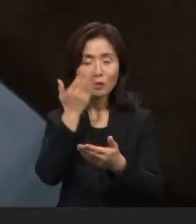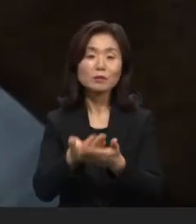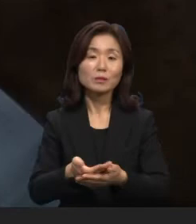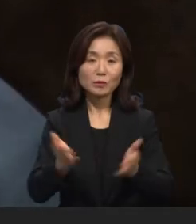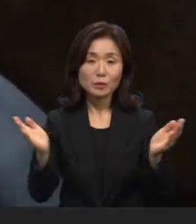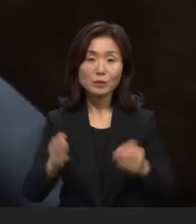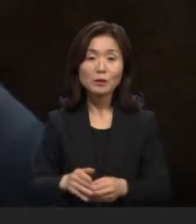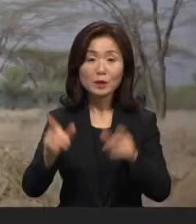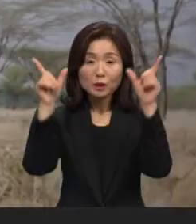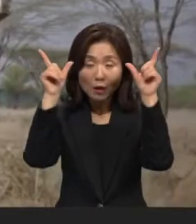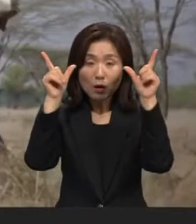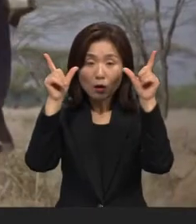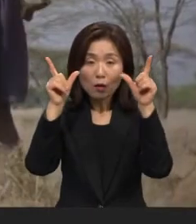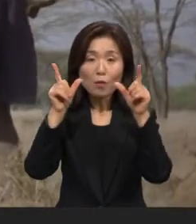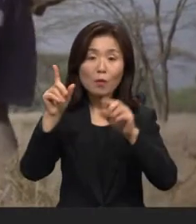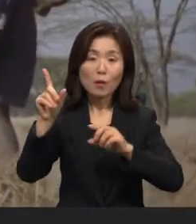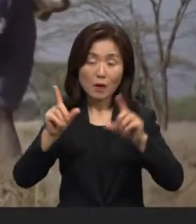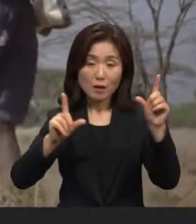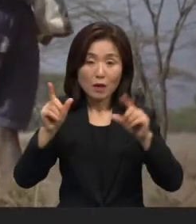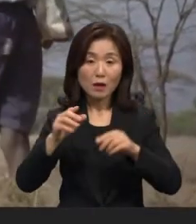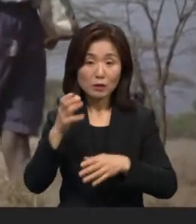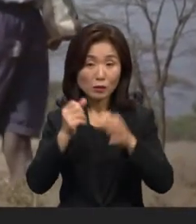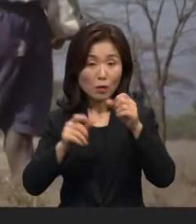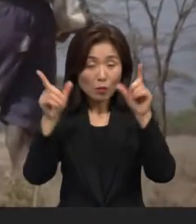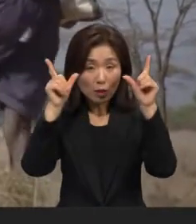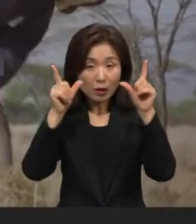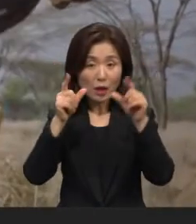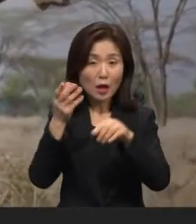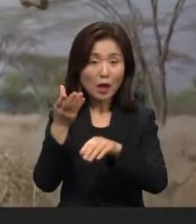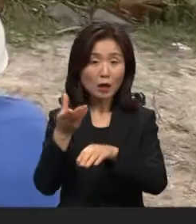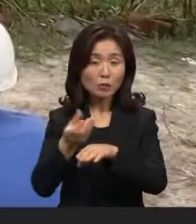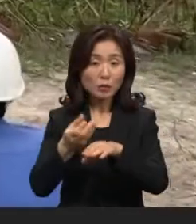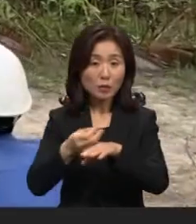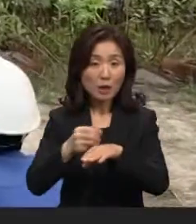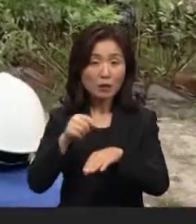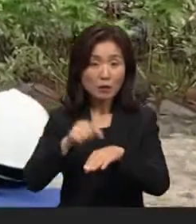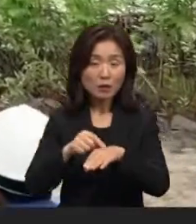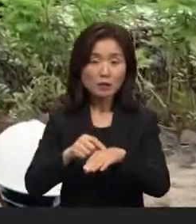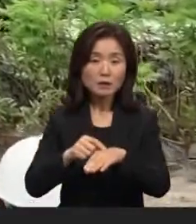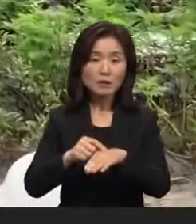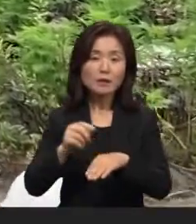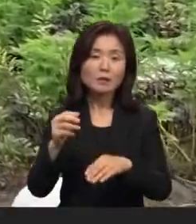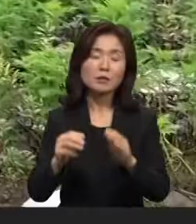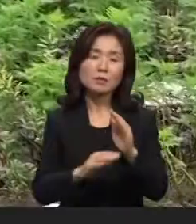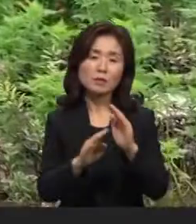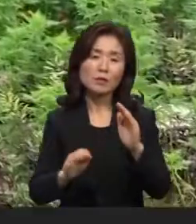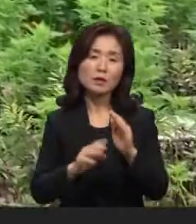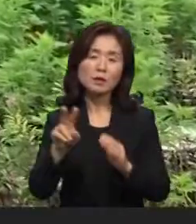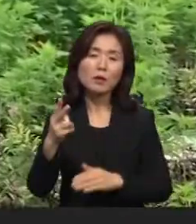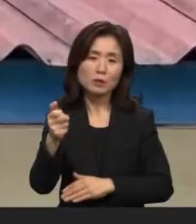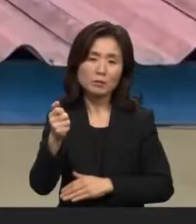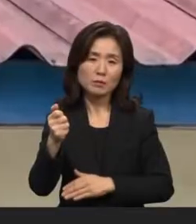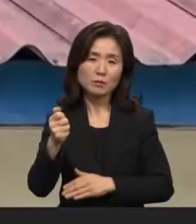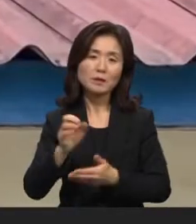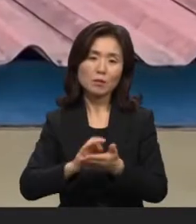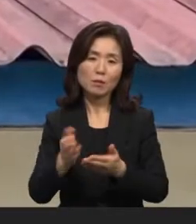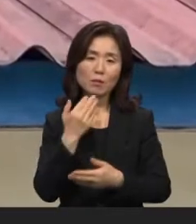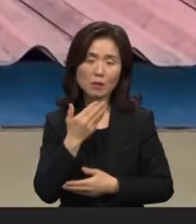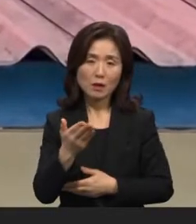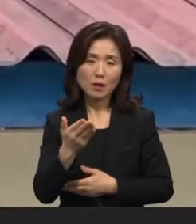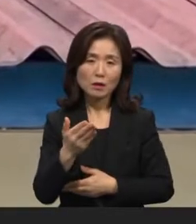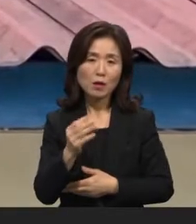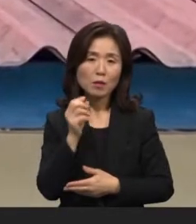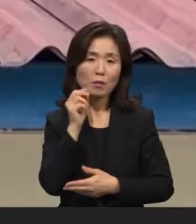젖소 모양의 충전기 한 대는 250가구에서 쓸 수 있는 태양광 에너지를 생산하고 보조배터리 한 개로 2G폰 한